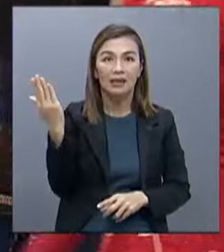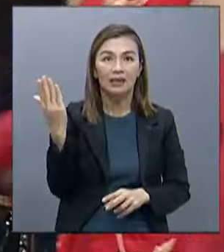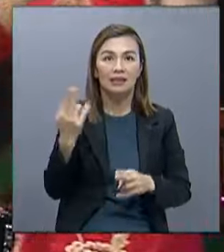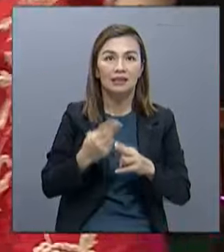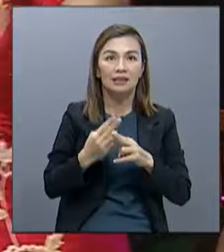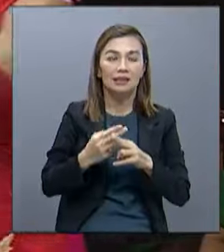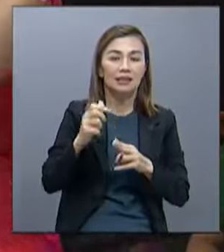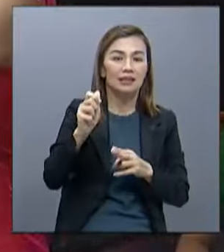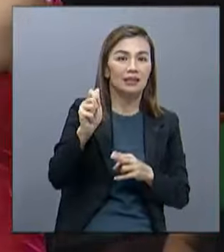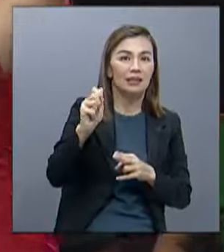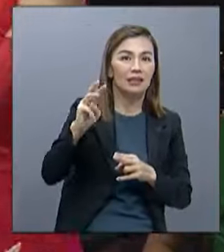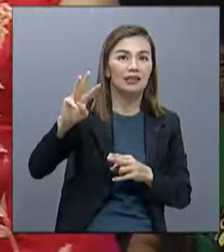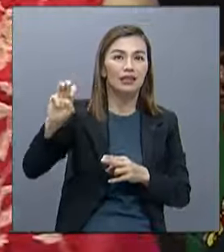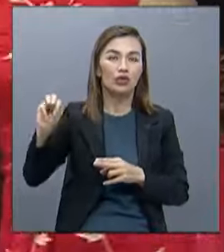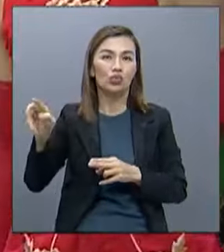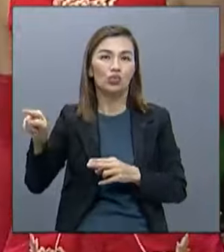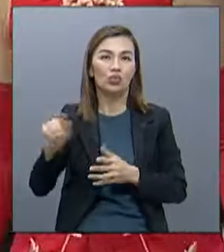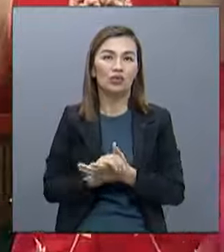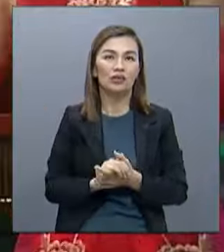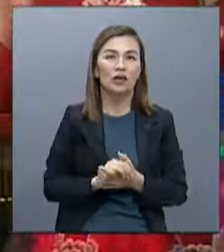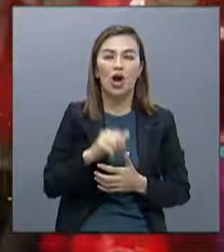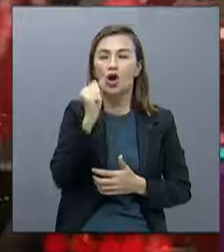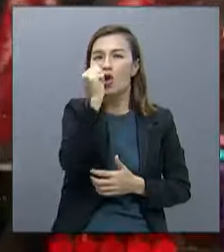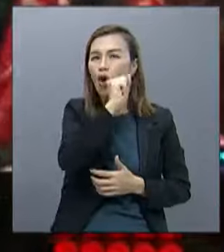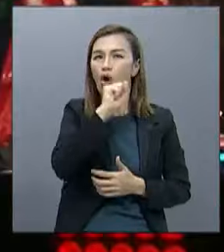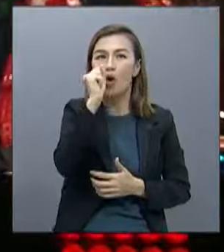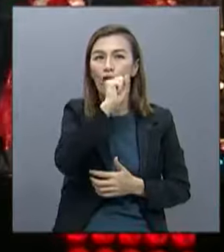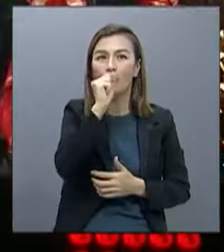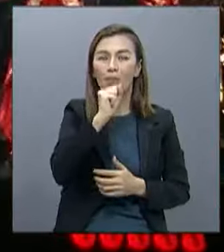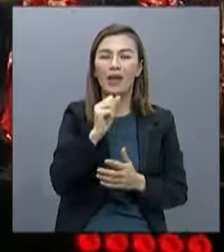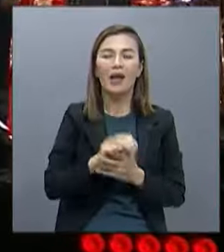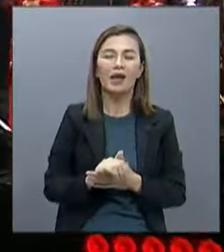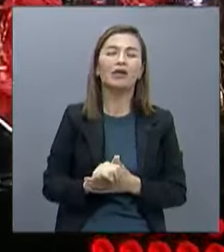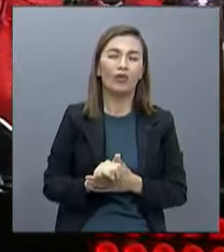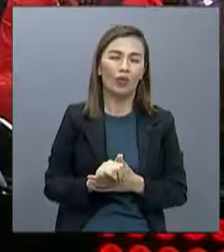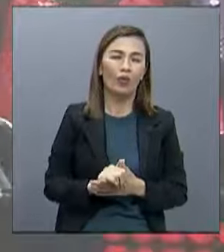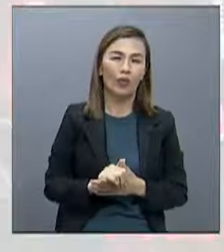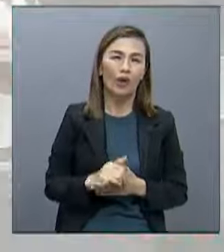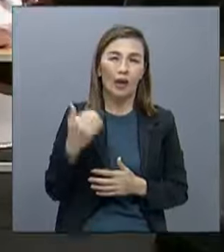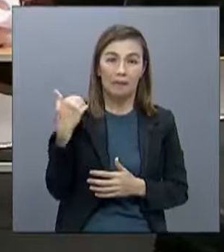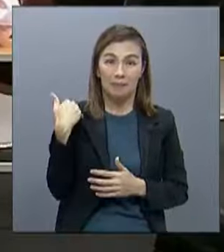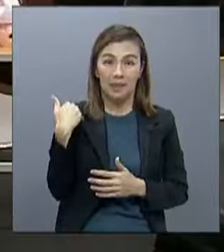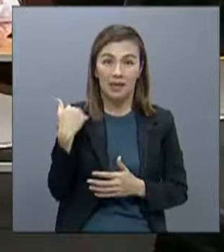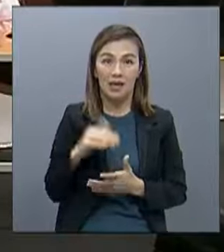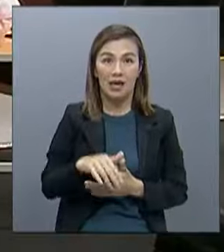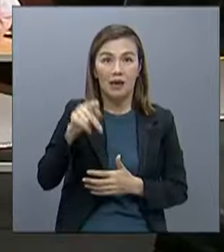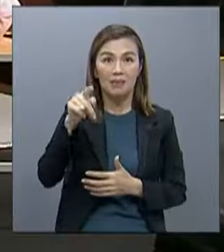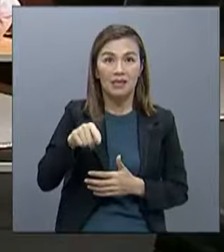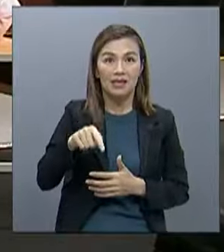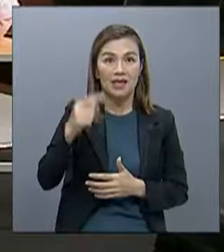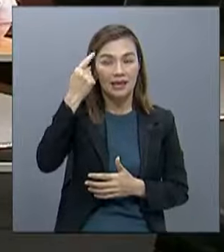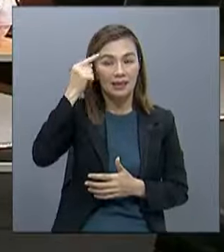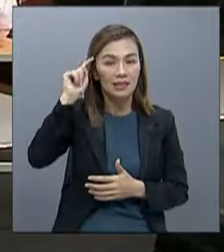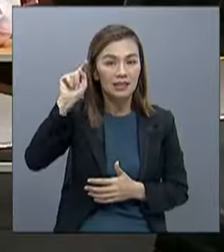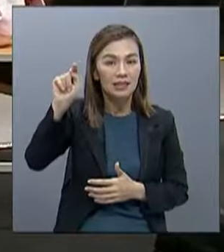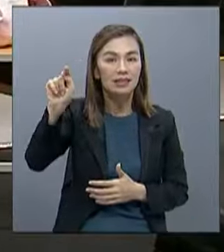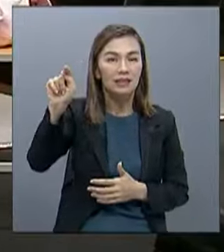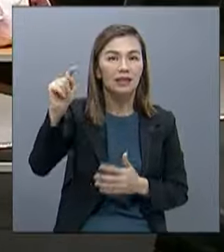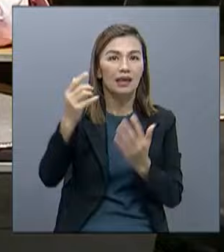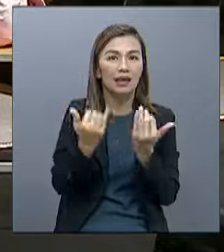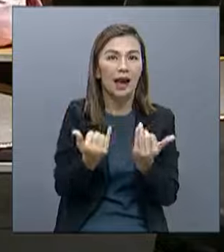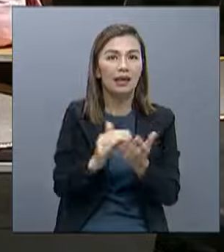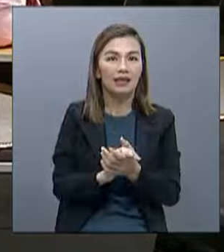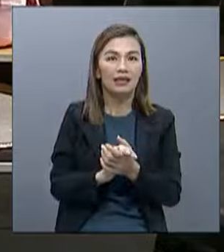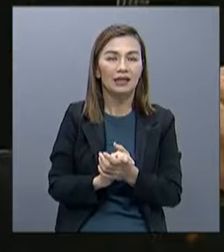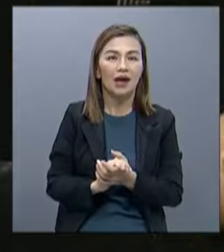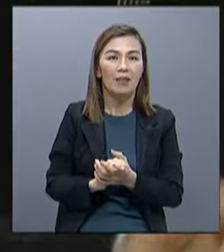พ์พโยมที่ได้ร้องเพลงของเติ้งลี่จุนก่อนใครเพื่อนหากความพิเศษในการรำลึกถึงครั้งนี้สารพันลั่นทุ่งบาง